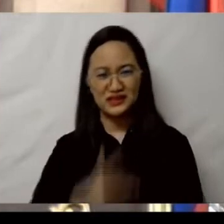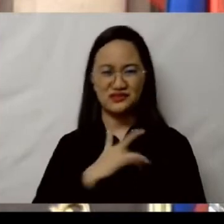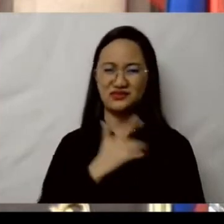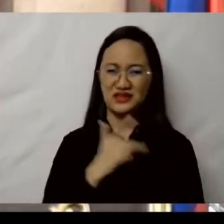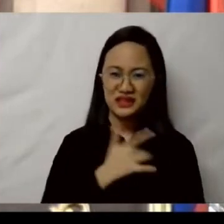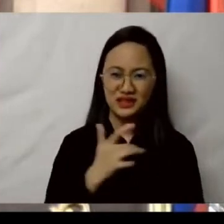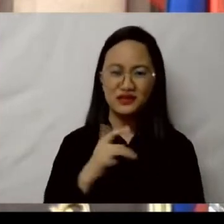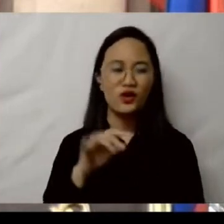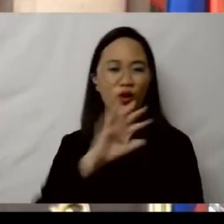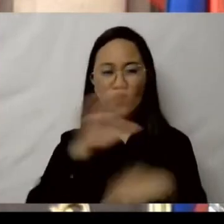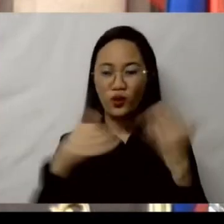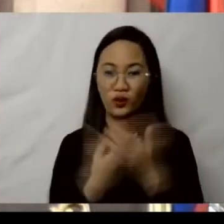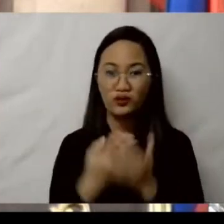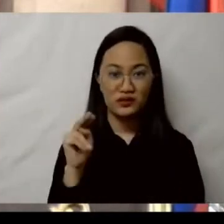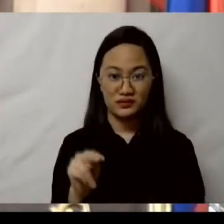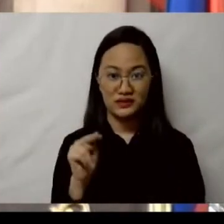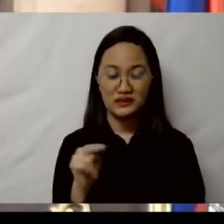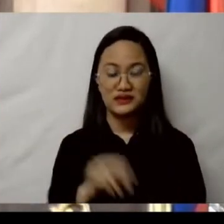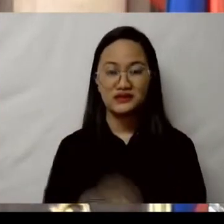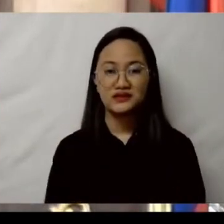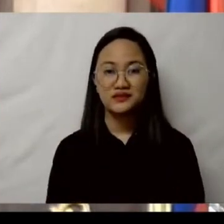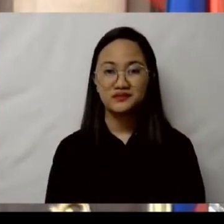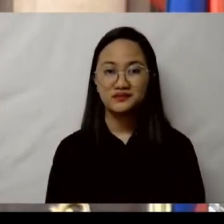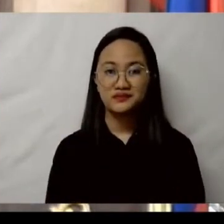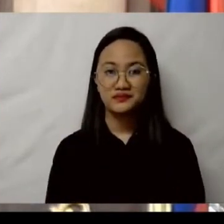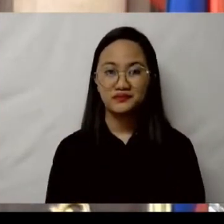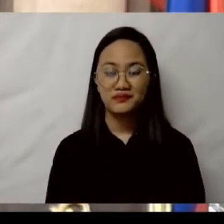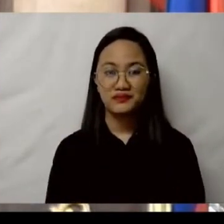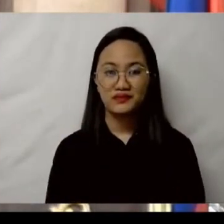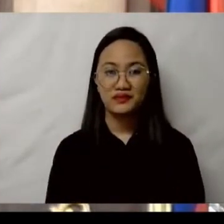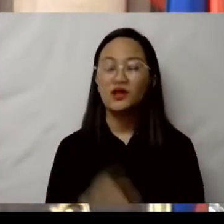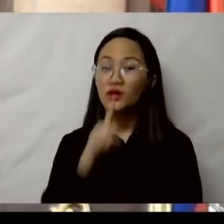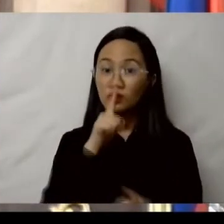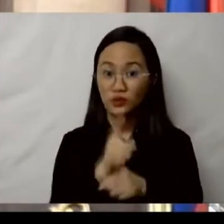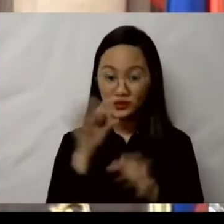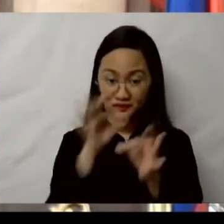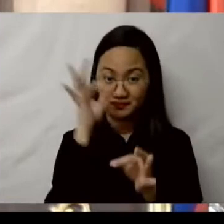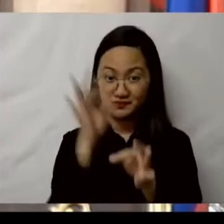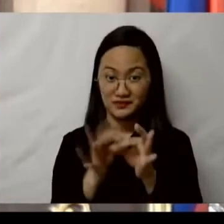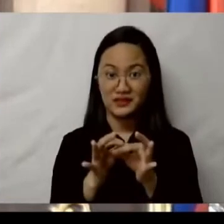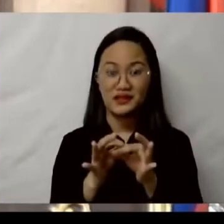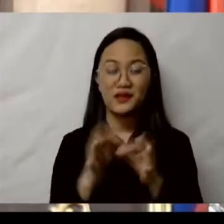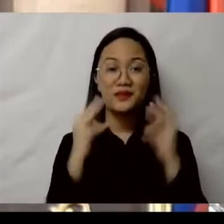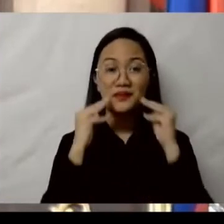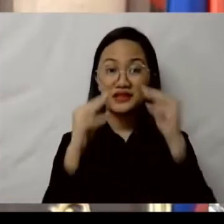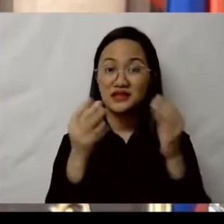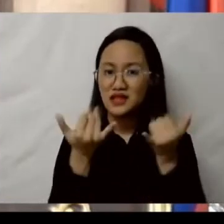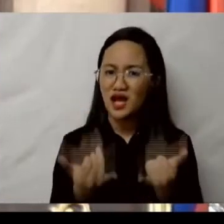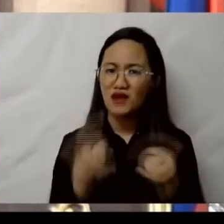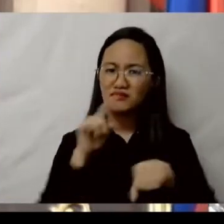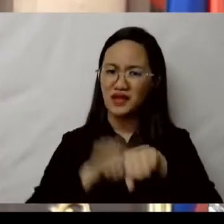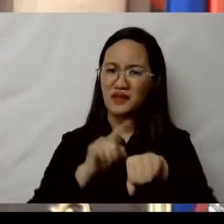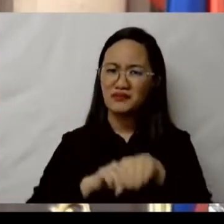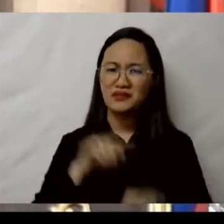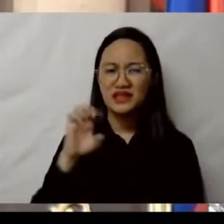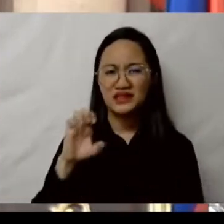natin. At yan ay akma-akma na mensahe para sa panahon natin ngayon, ECQ, ang daming nagugutom, di